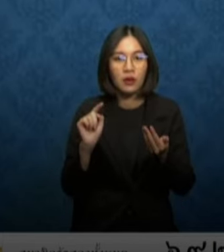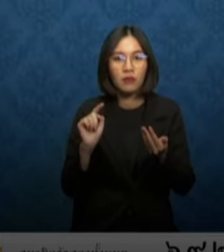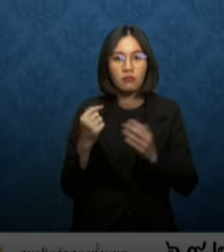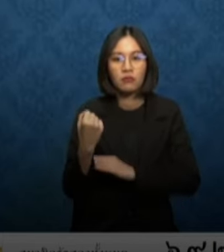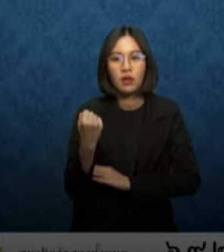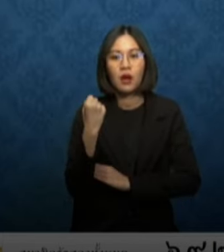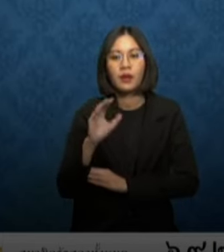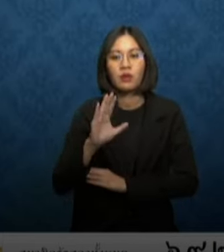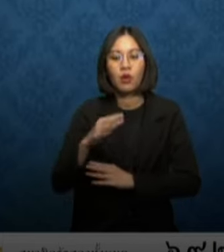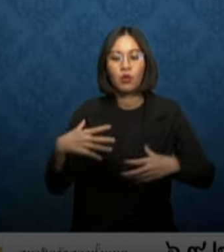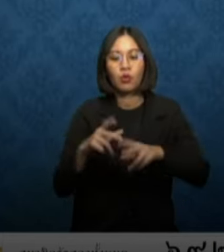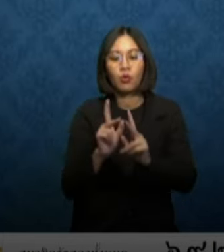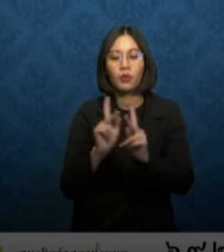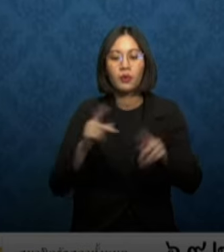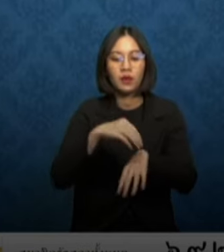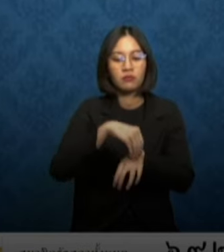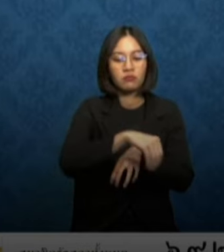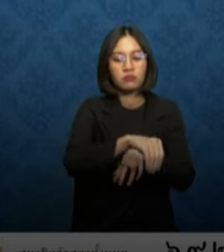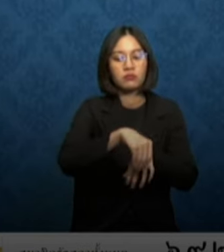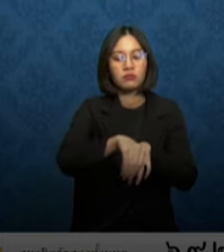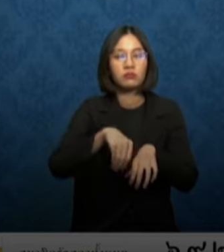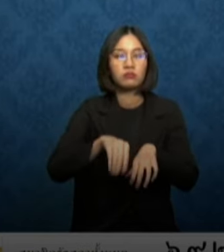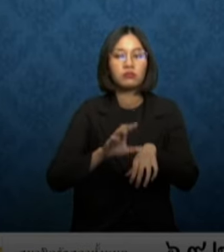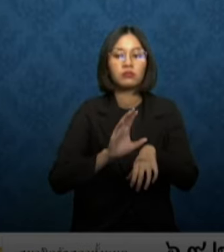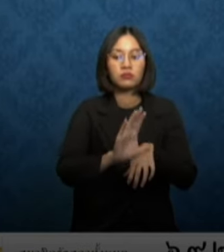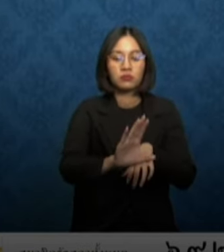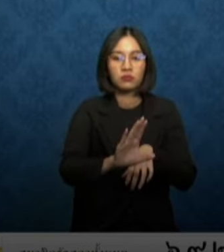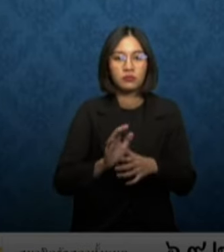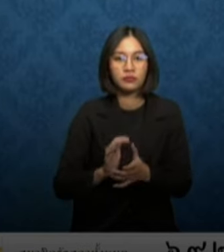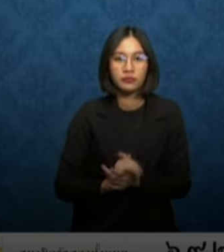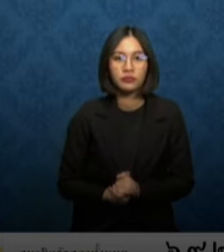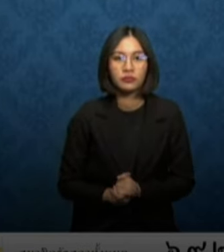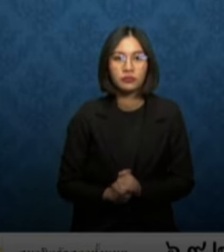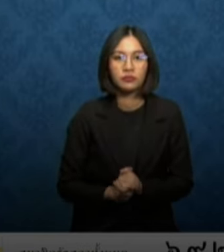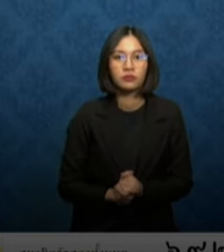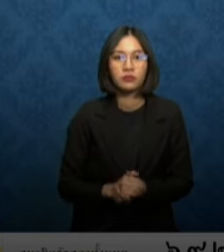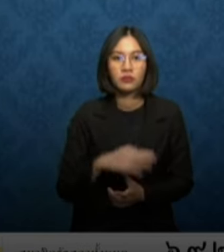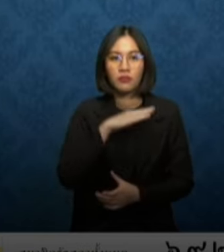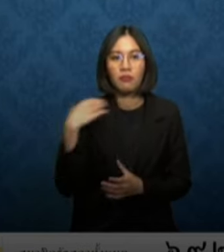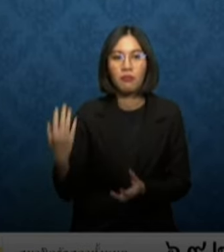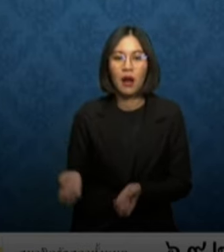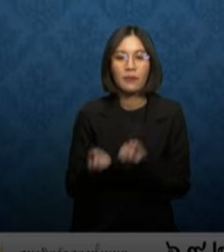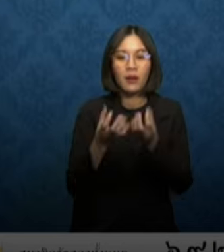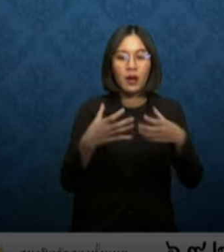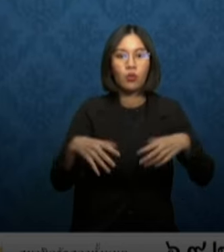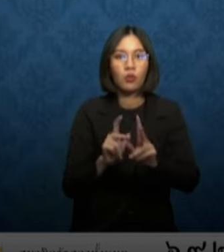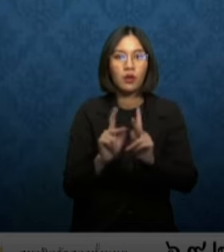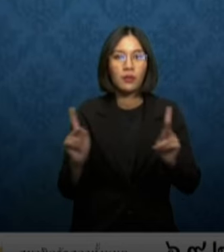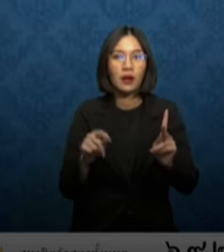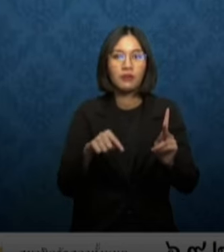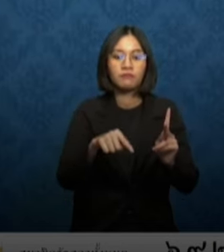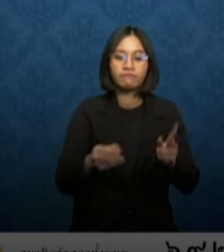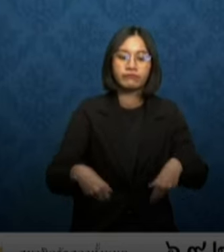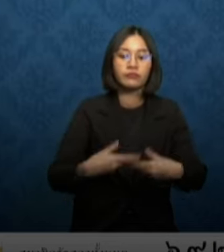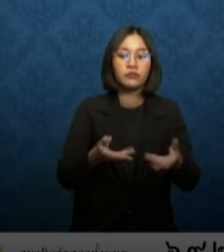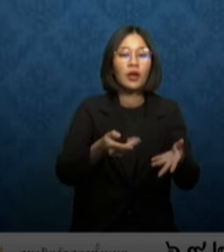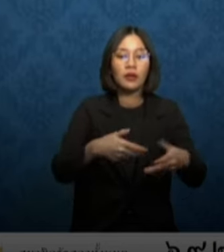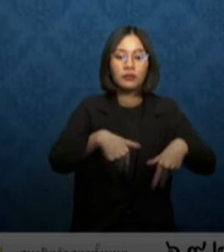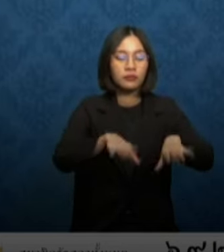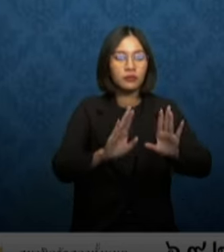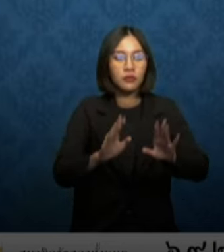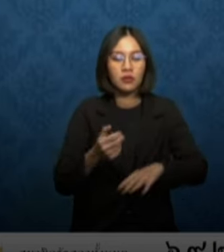อำนาจของคณะกรรมการไตรภาคีโยนบาปให้คณะกรรมการไตรภาคีเสียอย่างงั้น